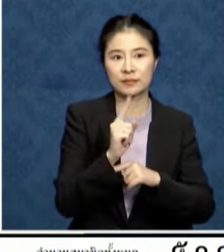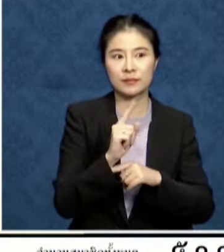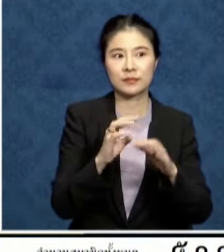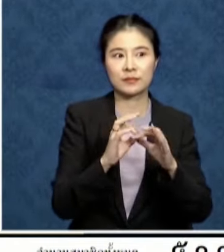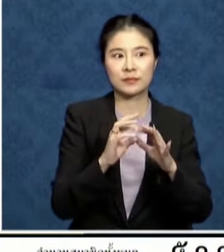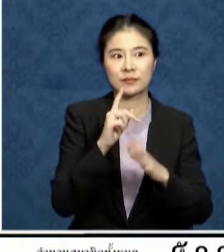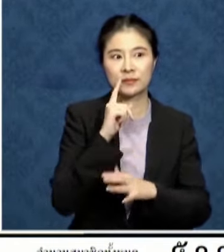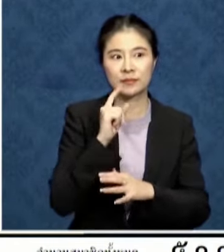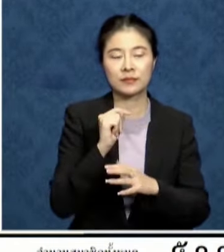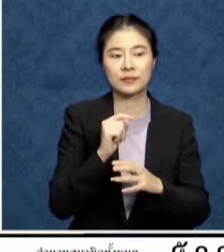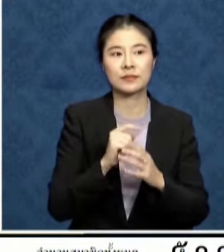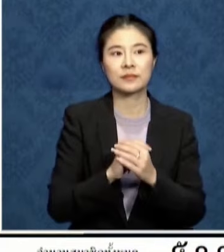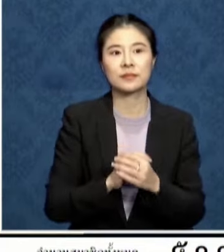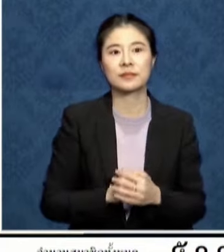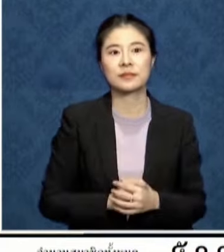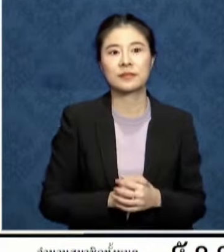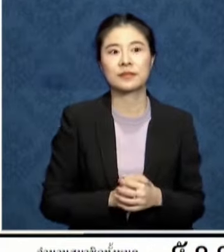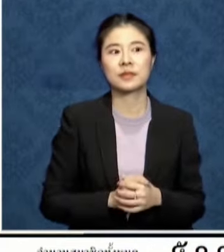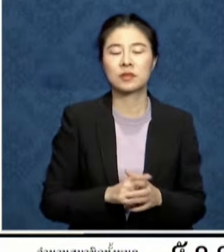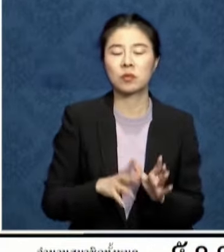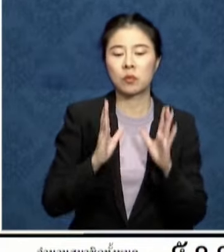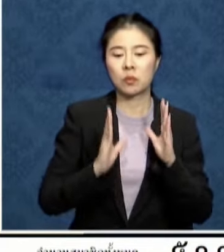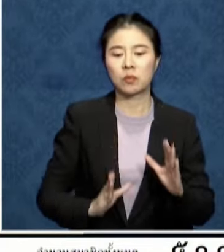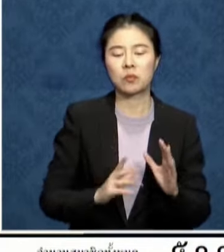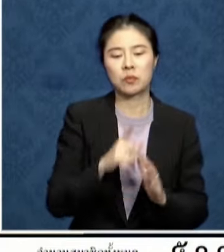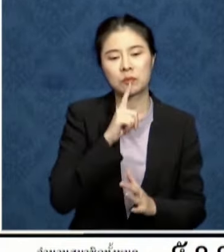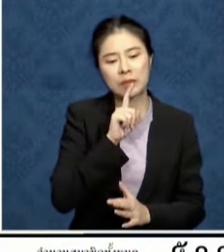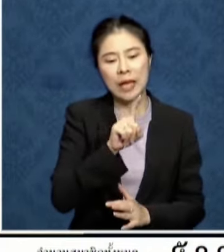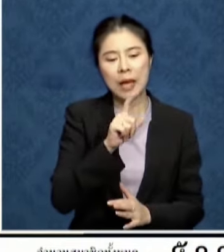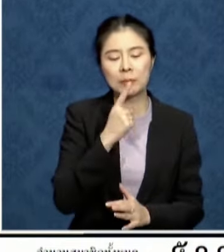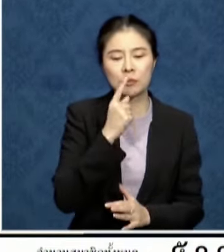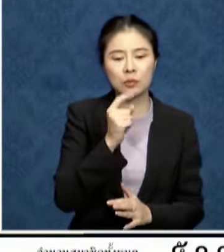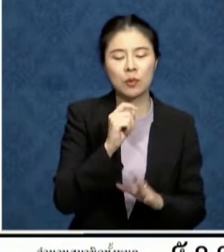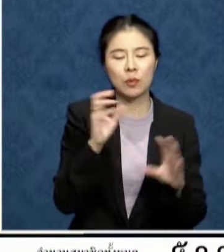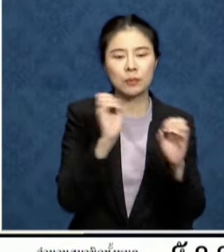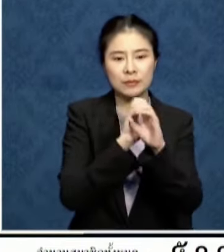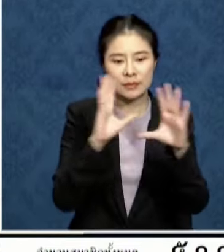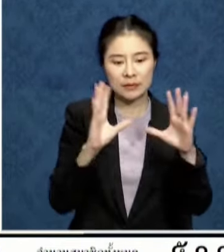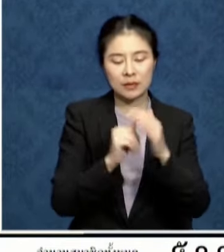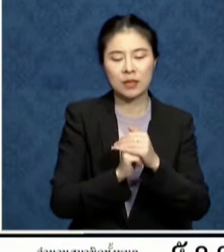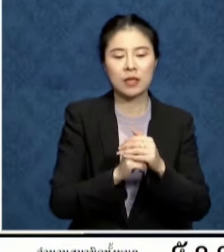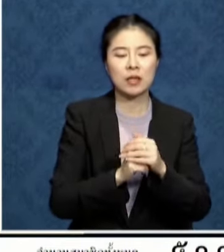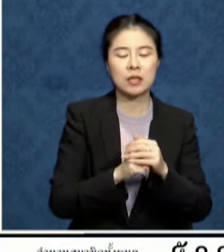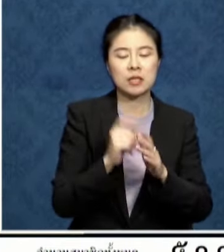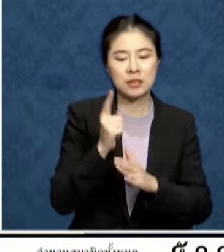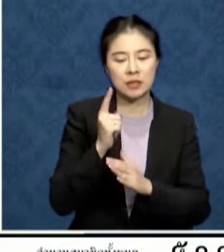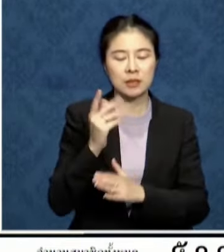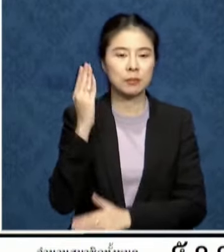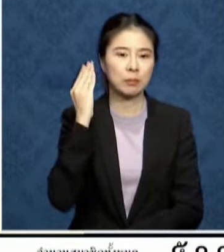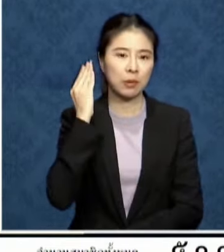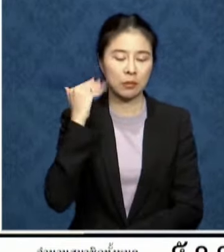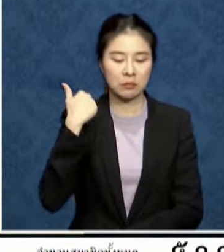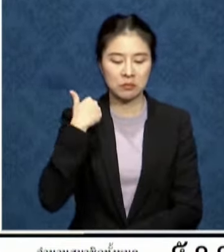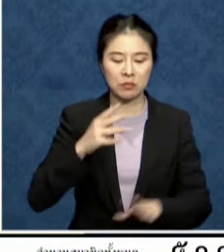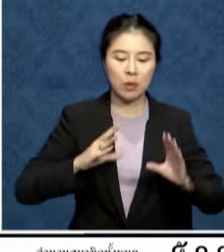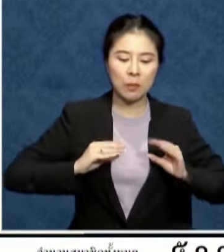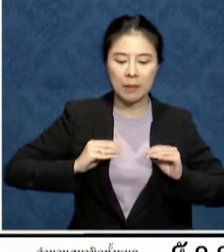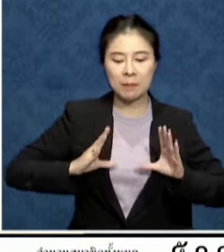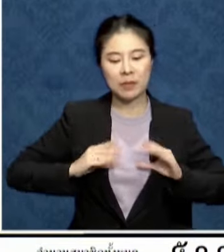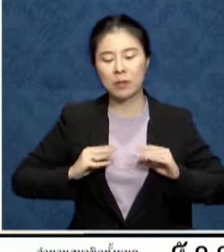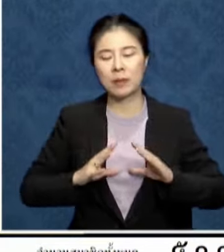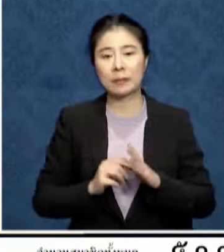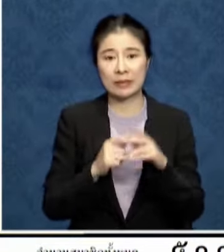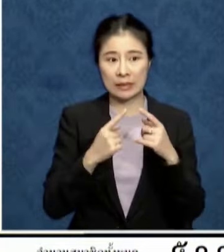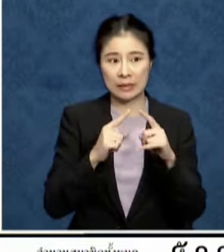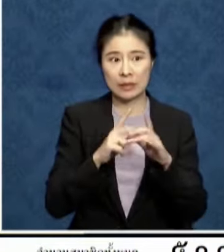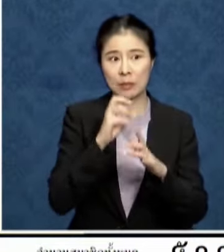ำตอบขออภัยครับมีคำถามและชุดคำตอบที่มันมากกว่าแค่เห็นชอบกับไม่เห็นชอบได้ท่านประธานครับที่ผ่านมาเราจะคุ้นเ